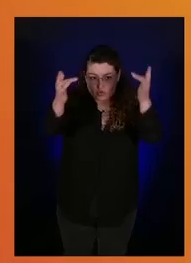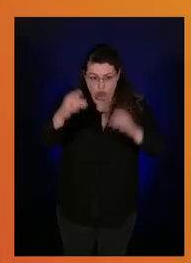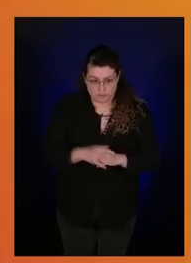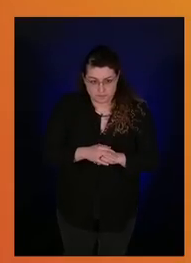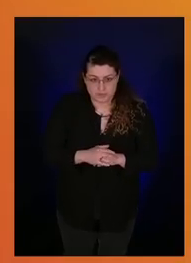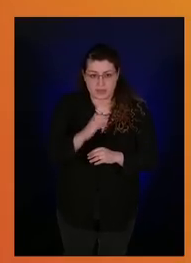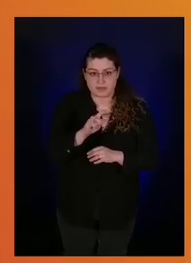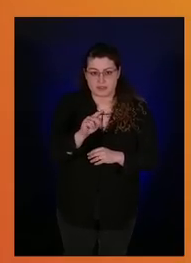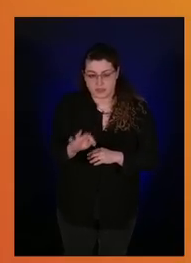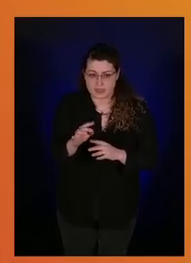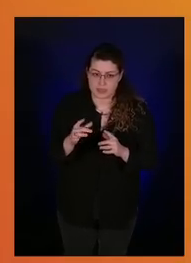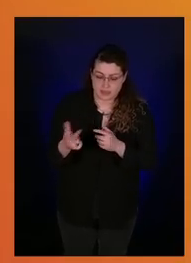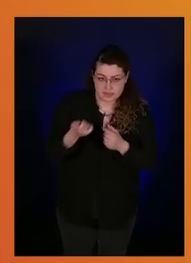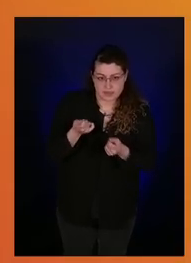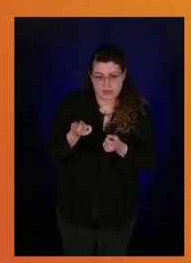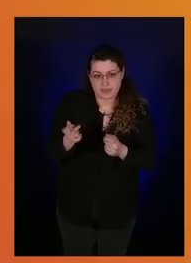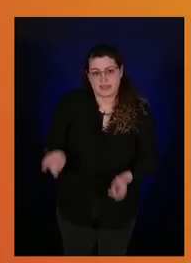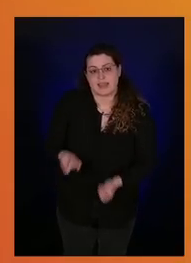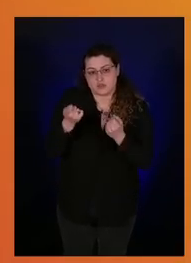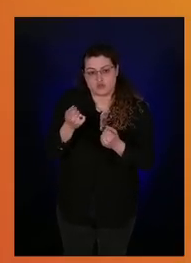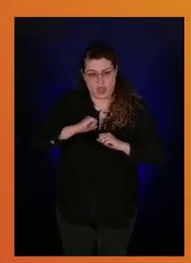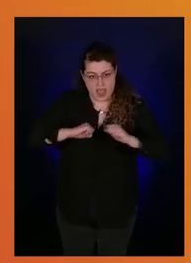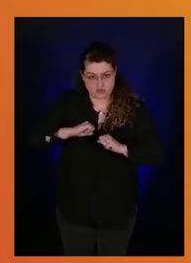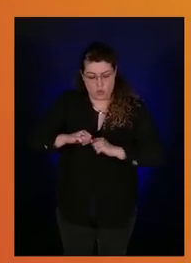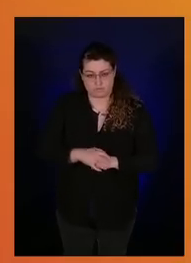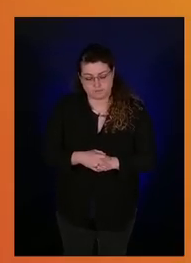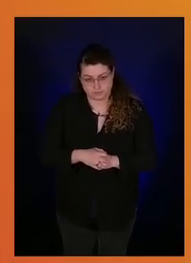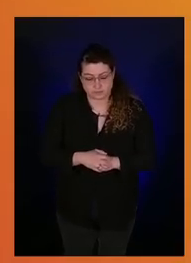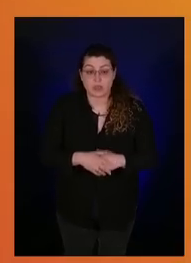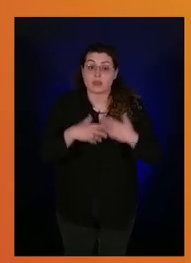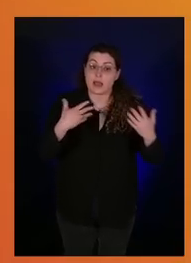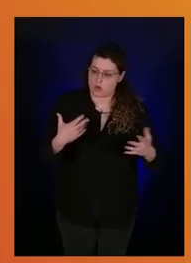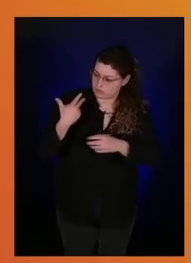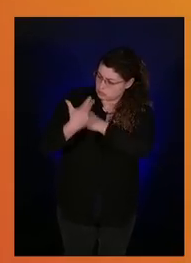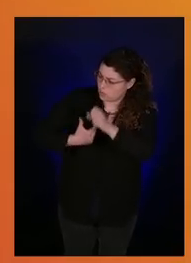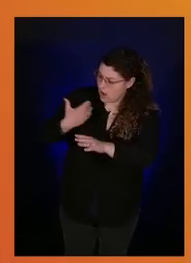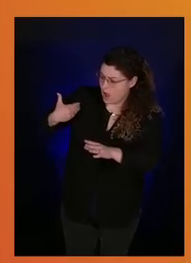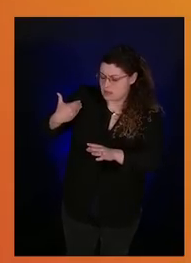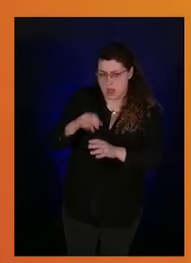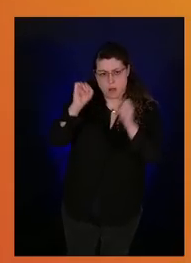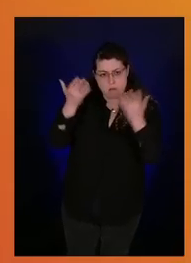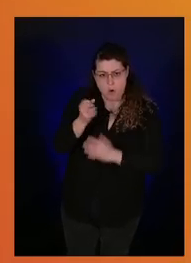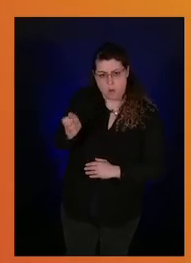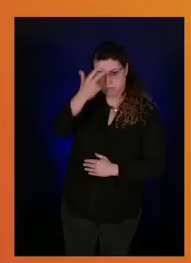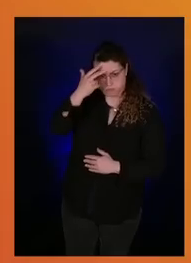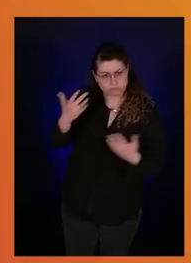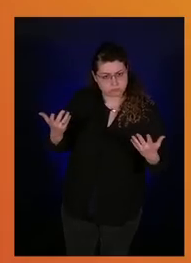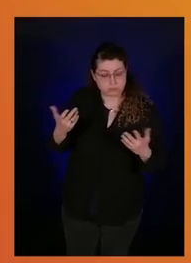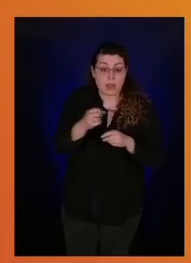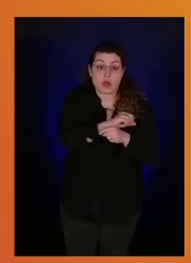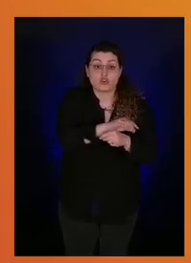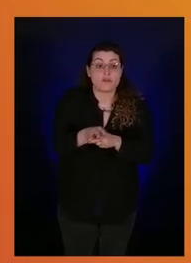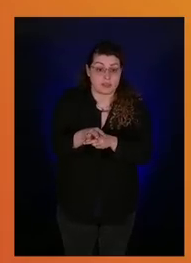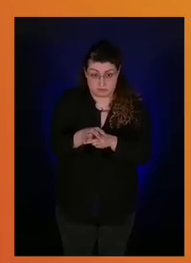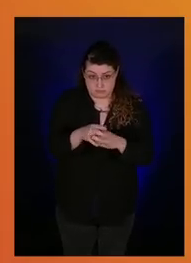CGT Éducation des Bouches-du-Rhône. Un des faits marquants de ces 3 dernières années a été la pandémie mondiale. À